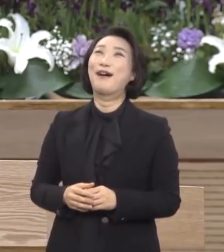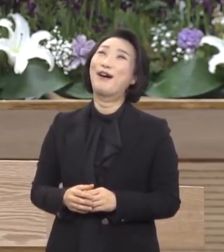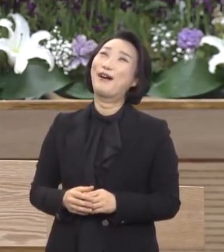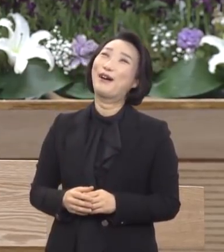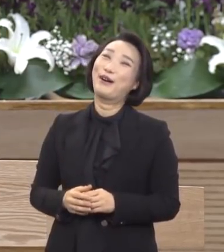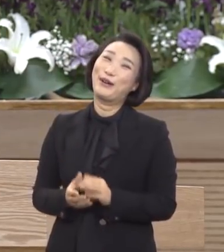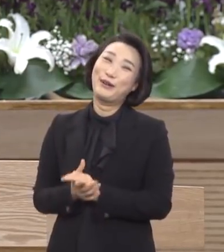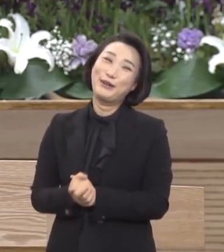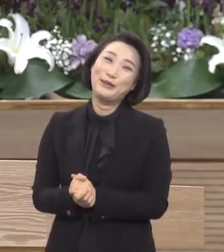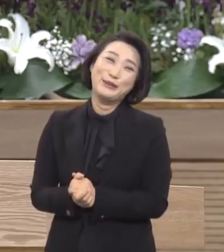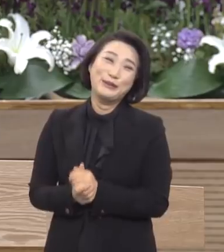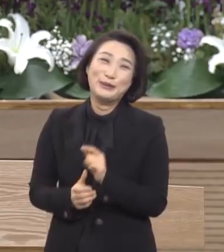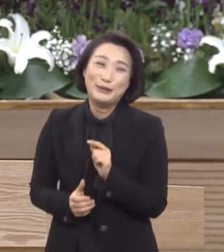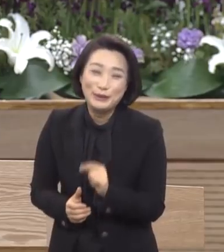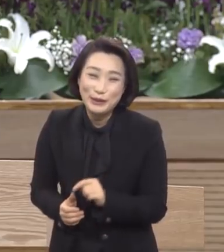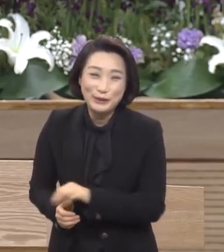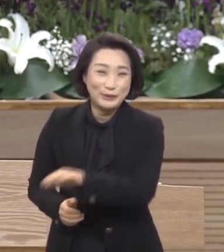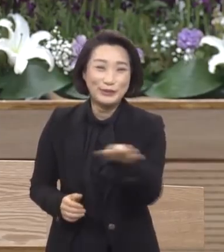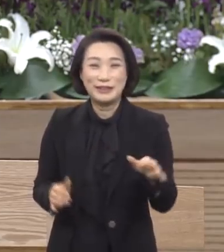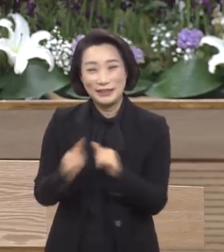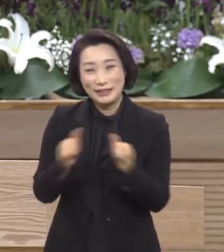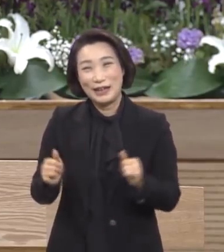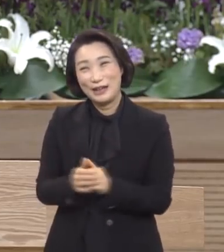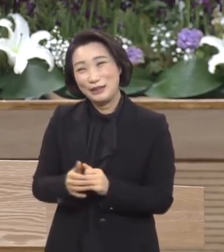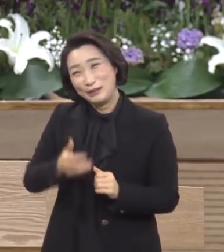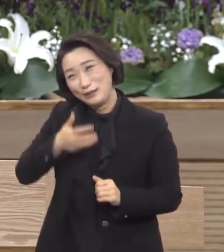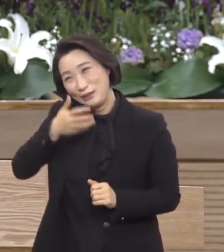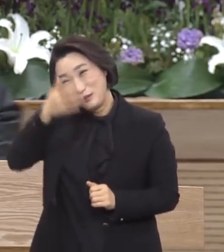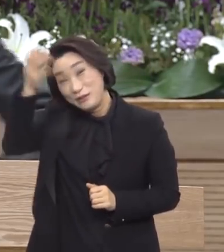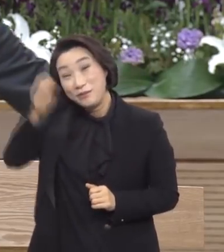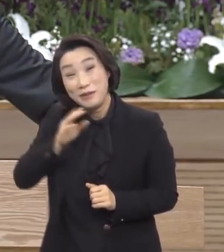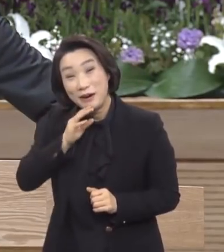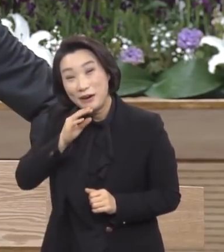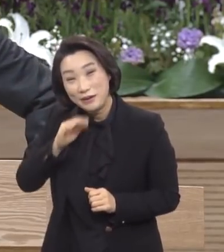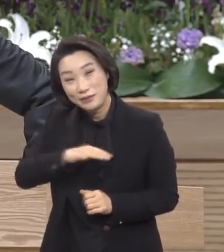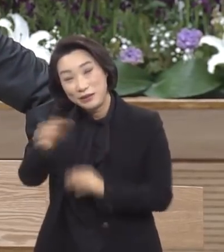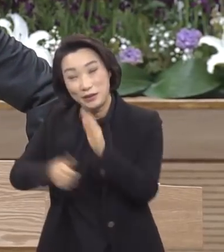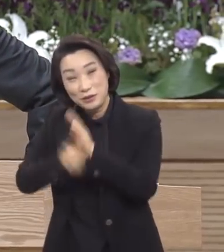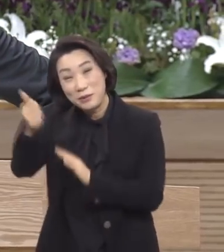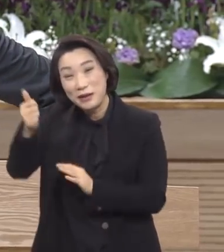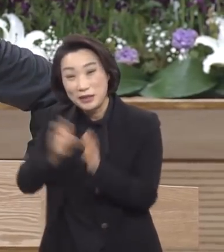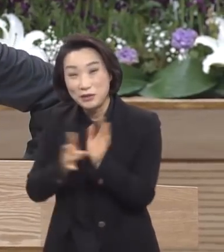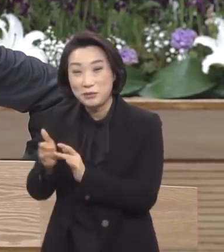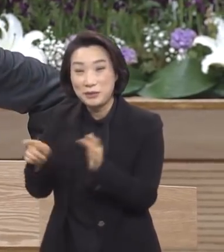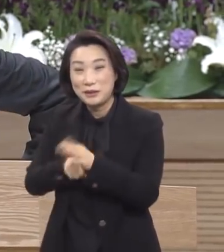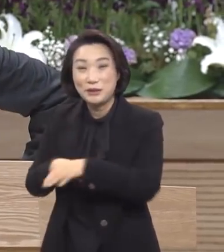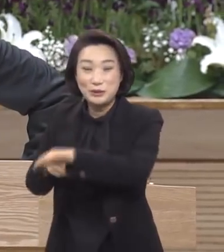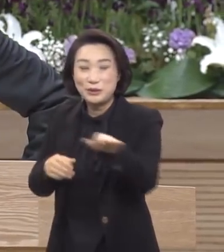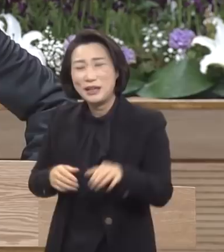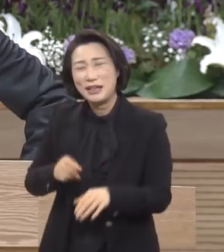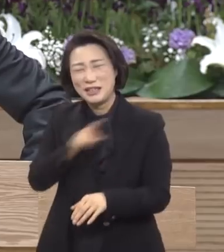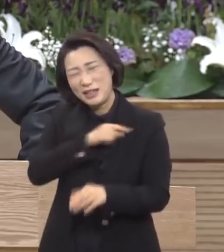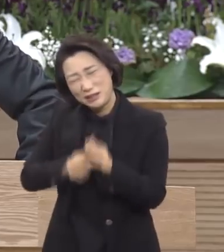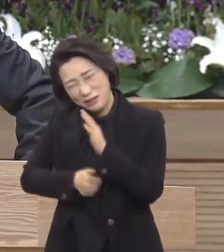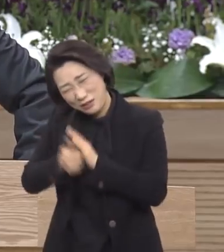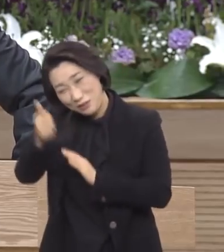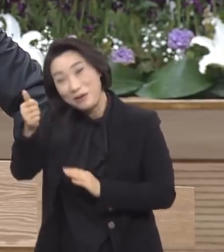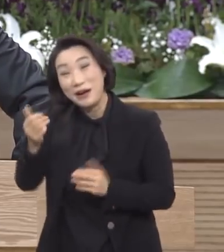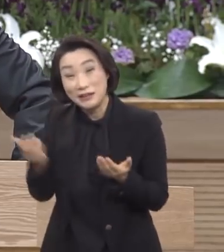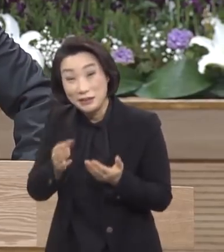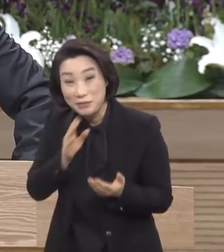이건 정말로 우리 인류가 소망하는 바요, 예수 믿는 사람의 가장 소망하는 바니,